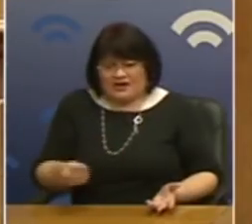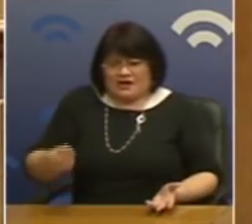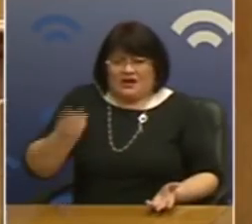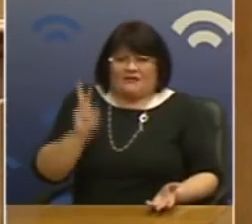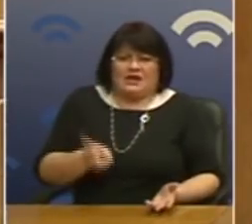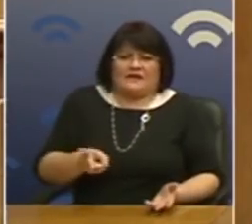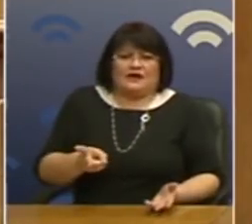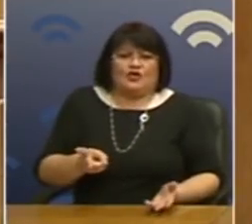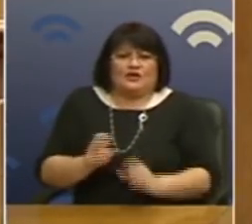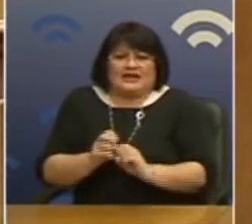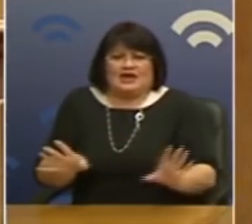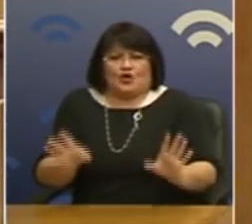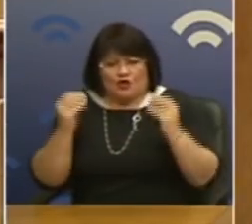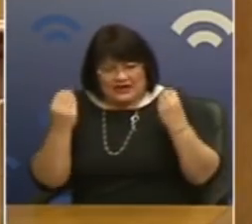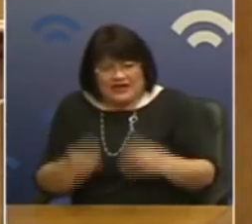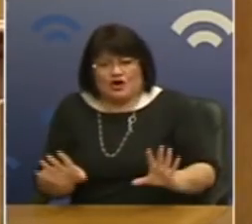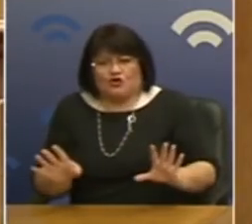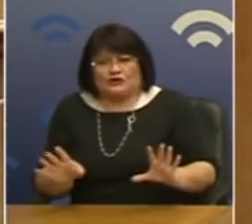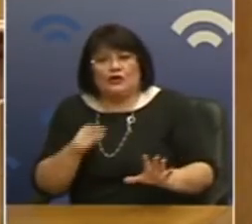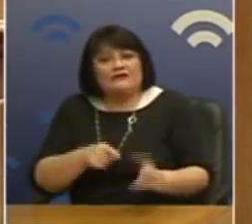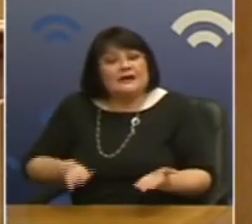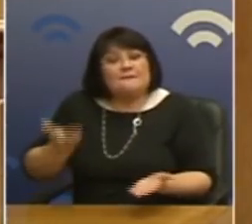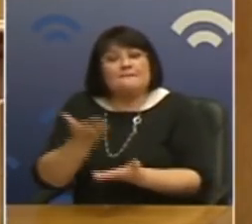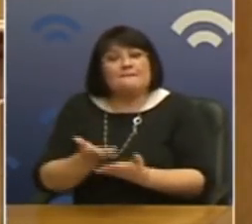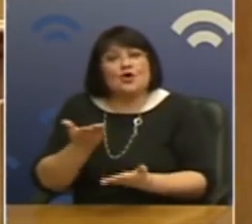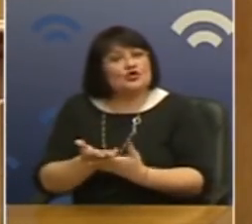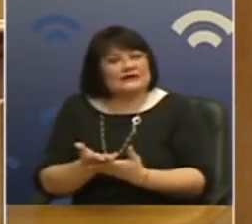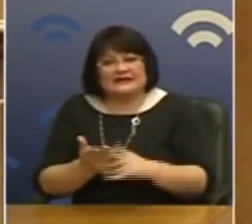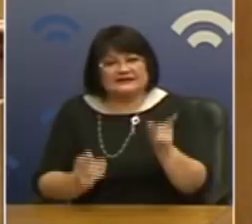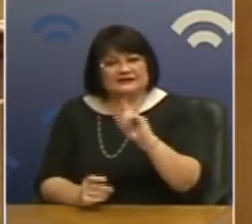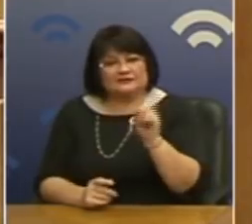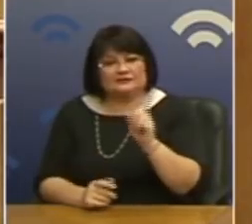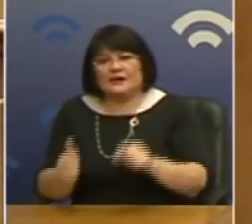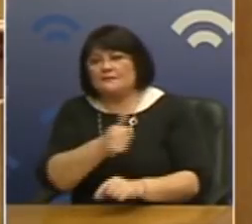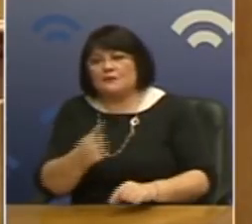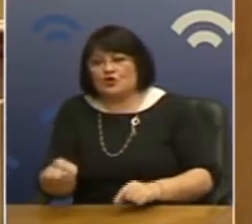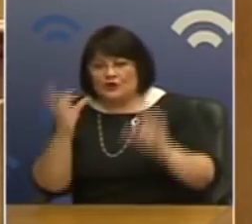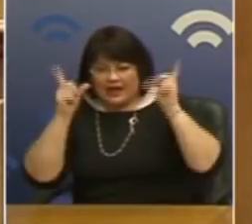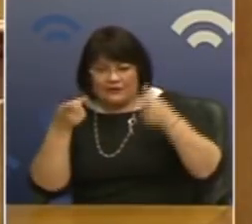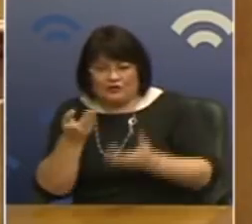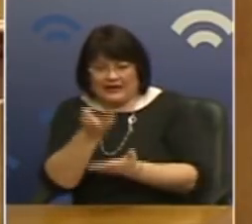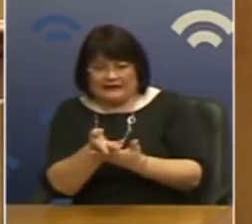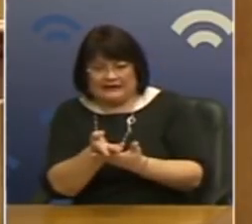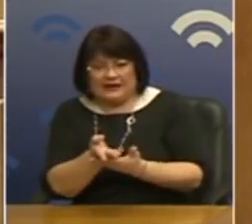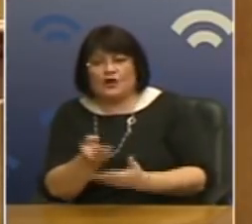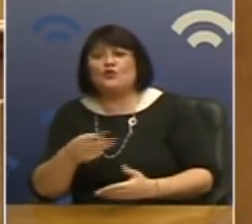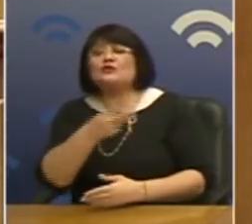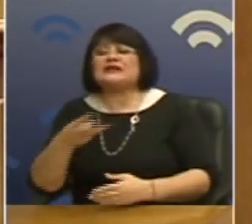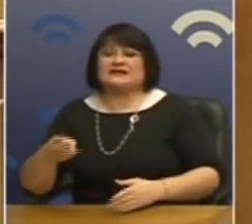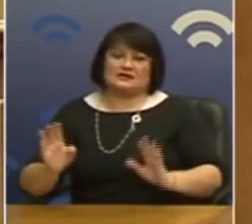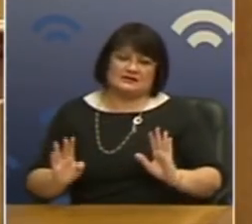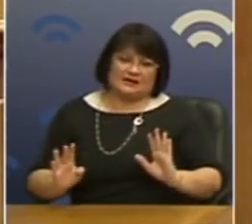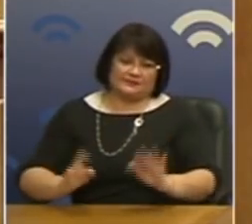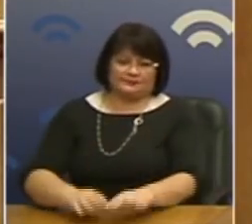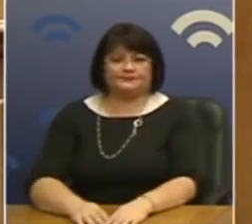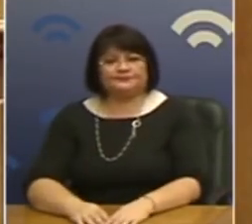απειλητικές, δεν είναι φυσικά ούτε πρόταση στενά και αποκλειστικά της Νέας Δημοκρατίας, ούτε του ΣΥΡΙΖΑ. Είναι